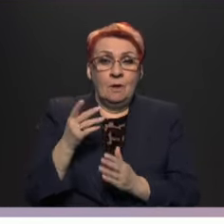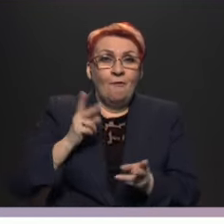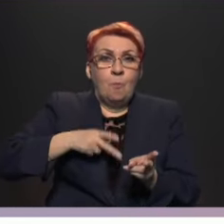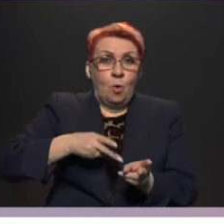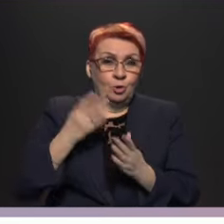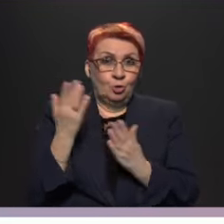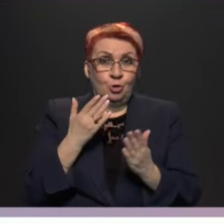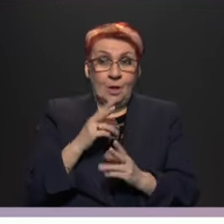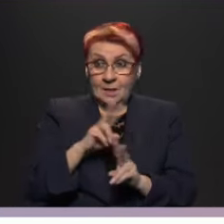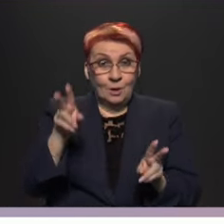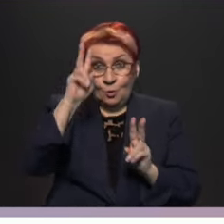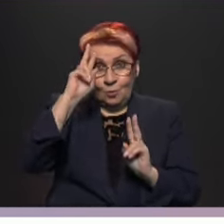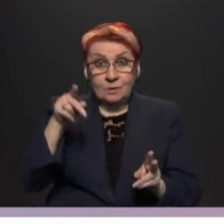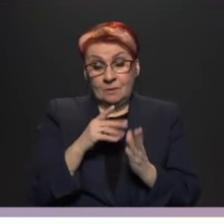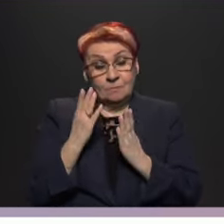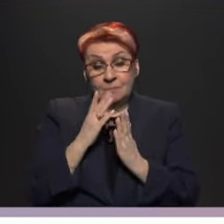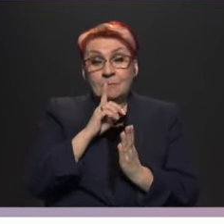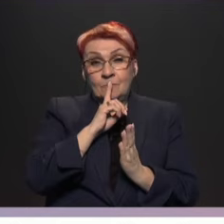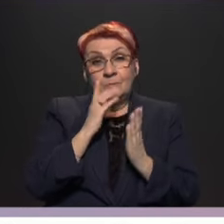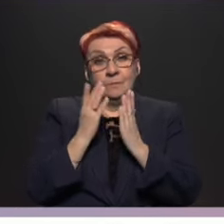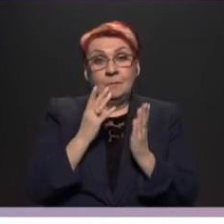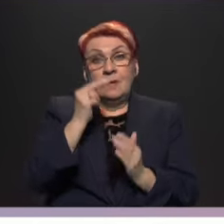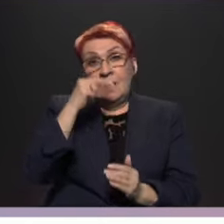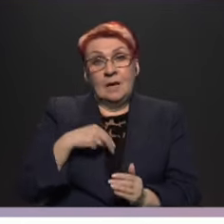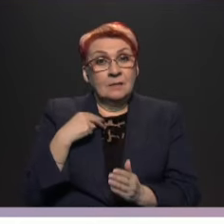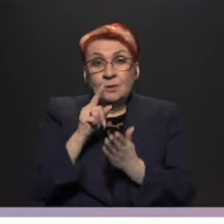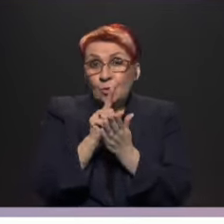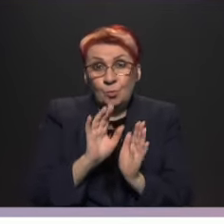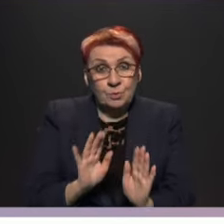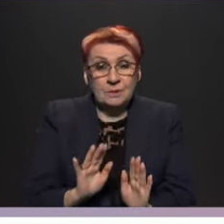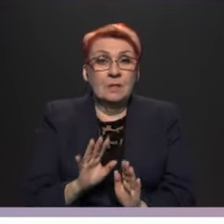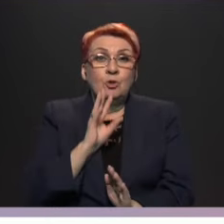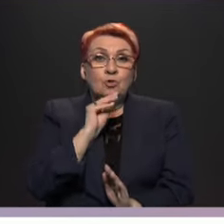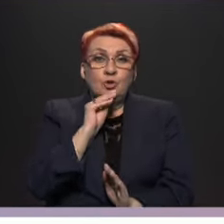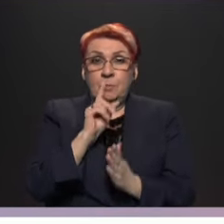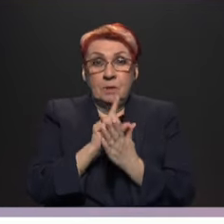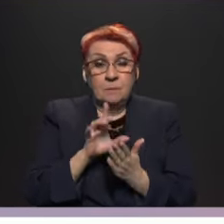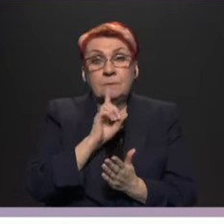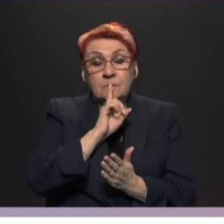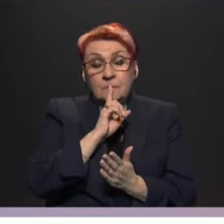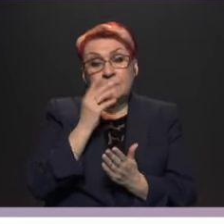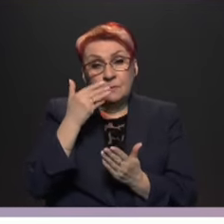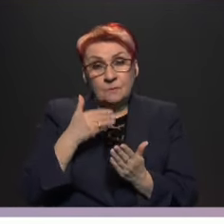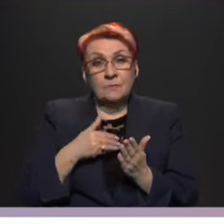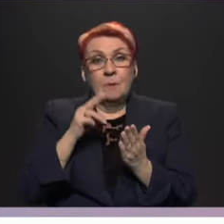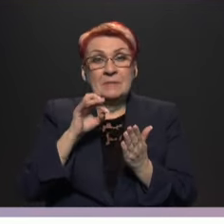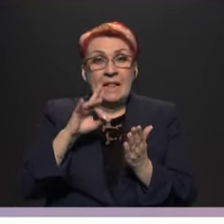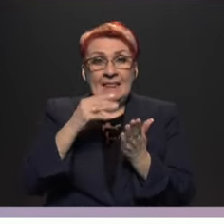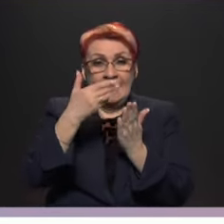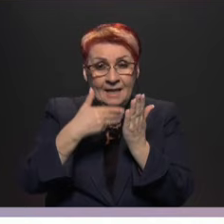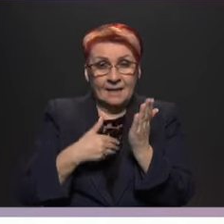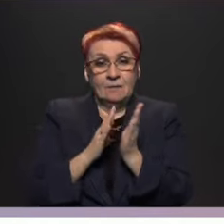да? Можете не обязательно креститься, не обязательно шептать. Просто